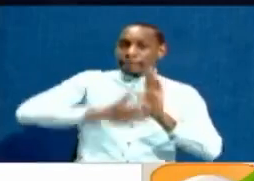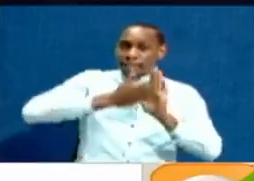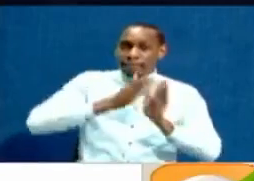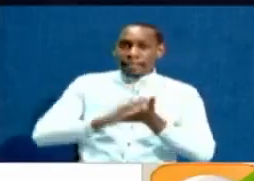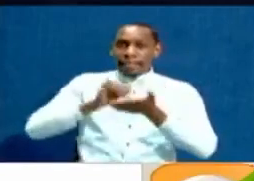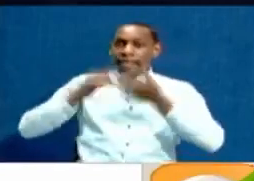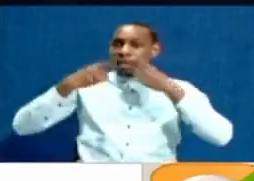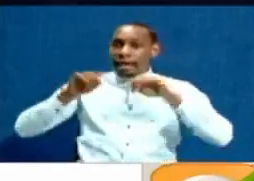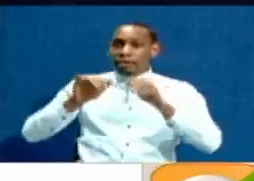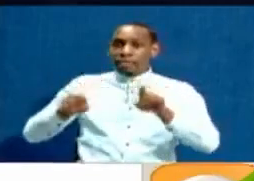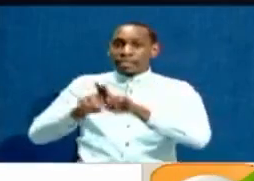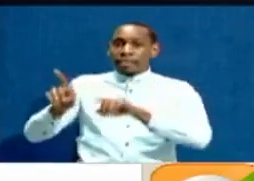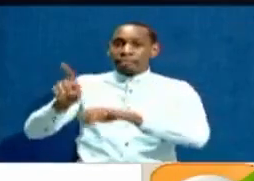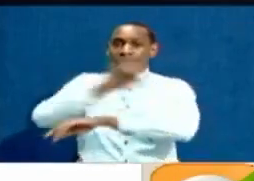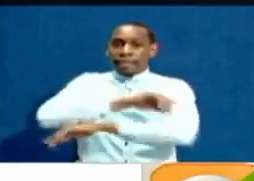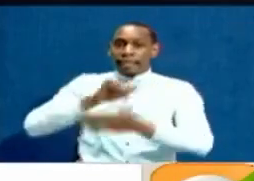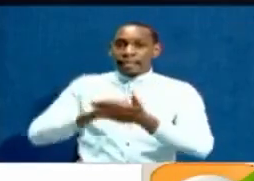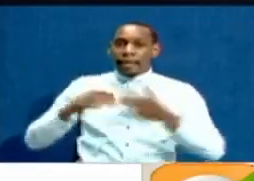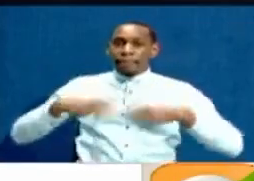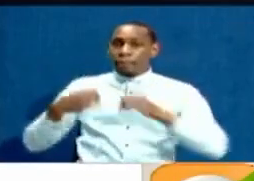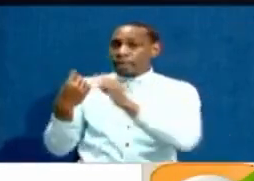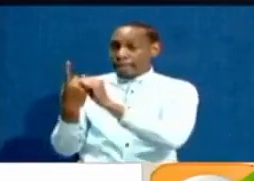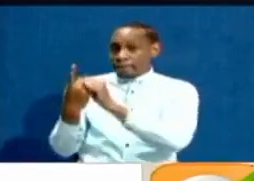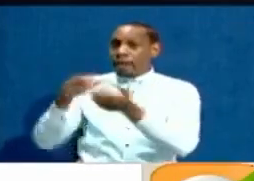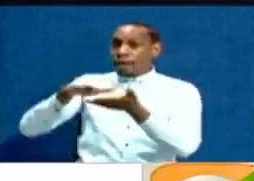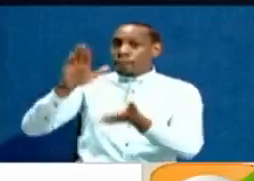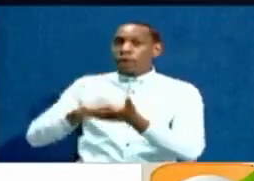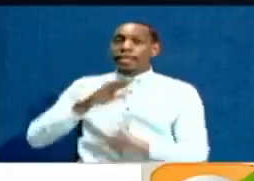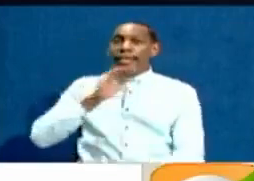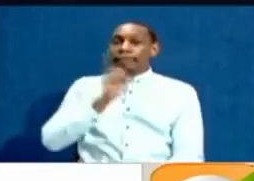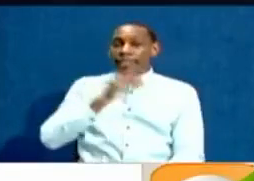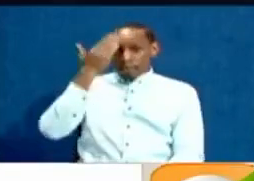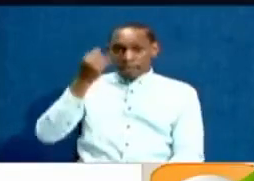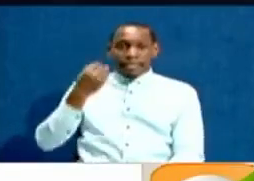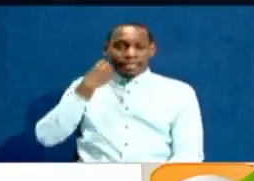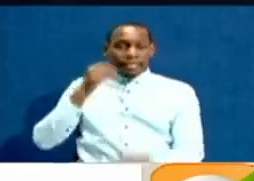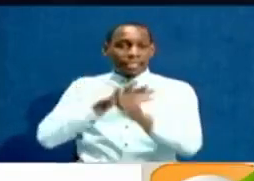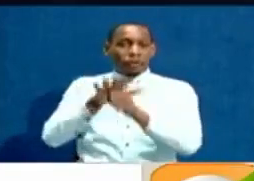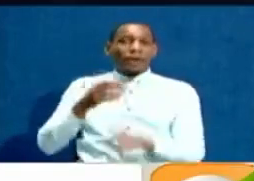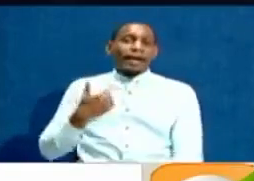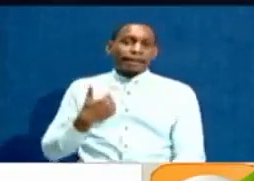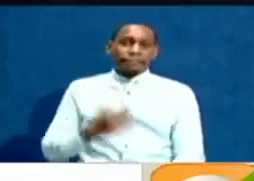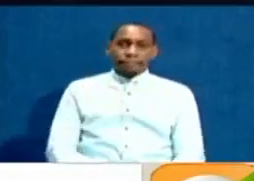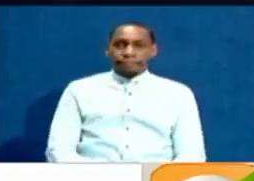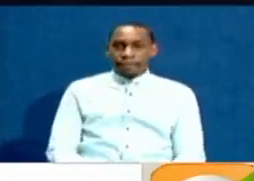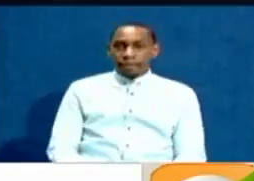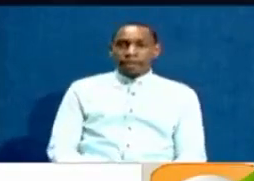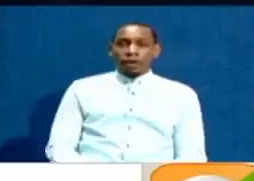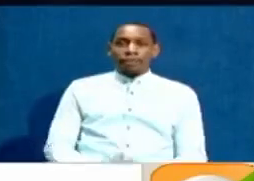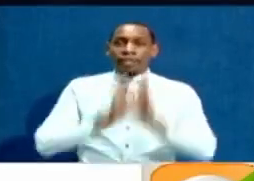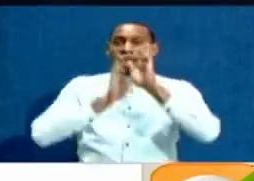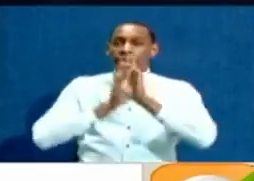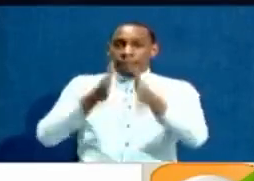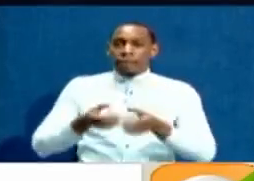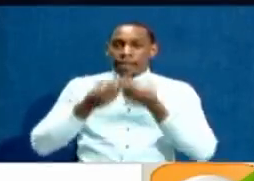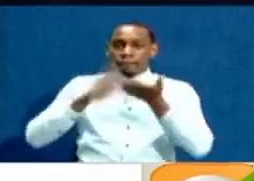Haya yametangazwa siku ambayo watu 11 zaidi wamefariki kutokana na makali ya tandavu ya corona, kama